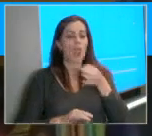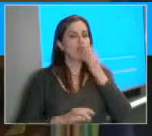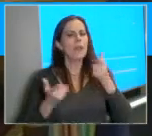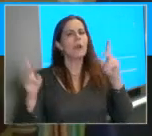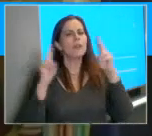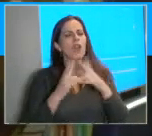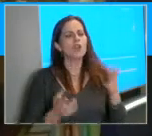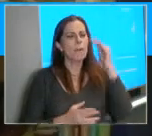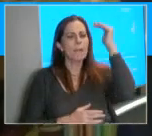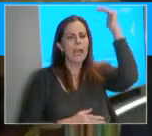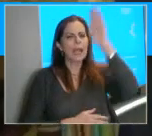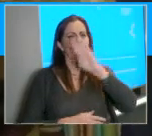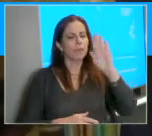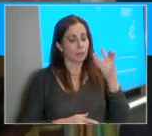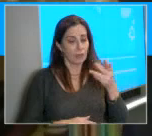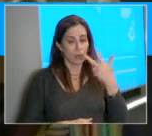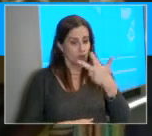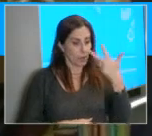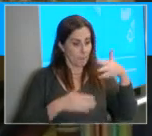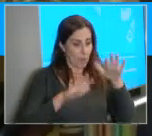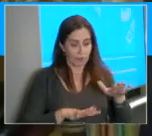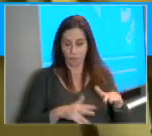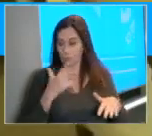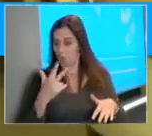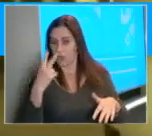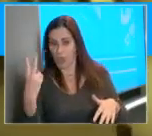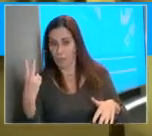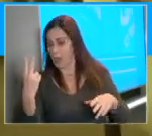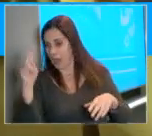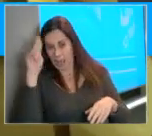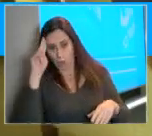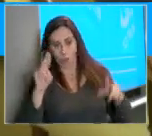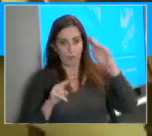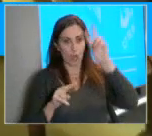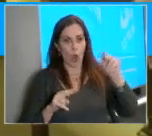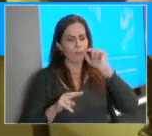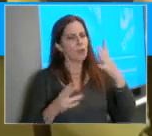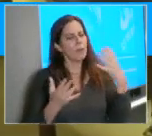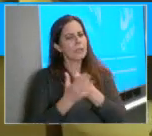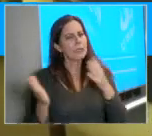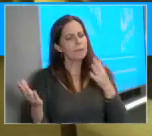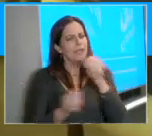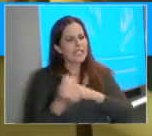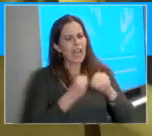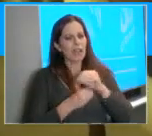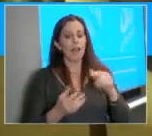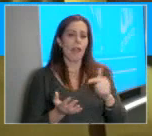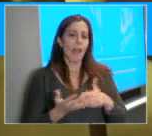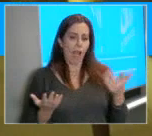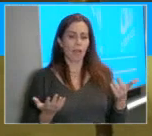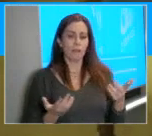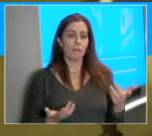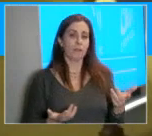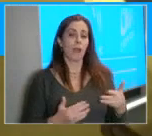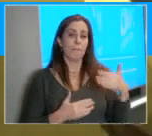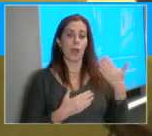היא למה? זאת אומרת, יש פה שתי מפלגות, אחת 33 מנדטים, השנייה 32 מנדטים, והם לא מצליחים להסתדר. ולכן, אתה